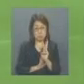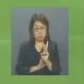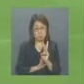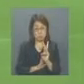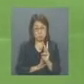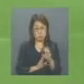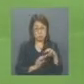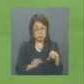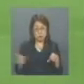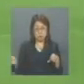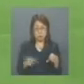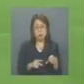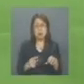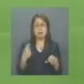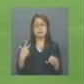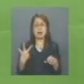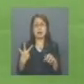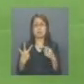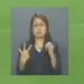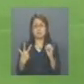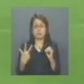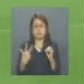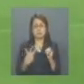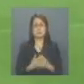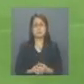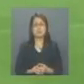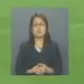ประตูที่3เมื่อโทนี่ครอสเปิดบอลให้กับมุลเลอร์คนเดิมค่ะ